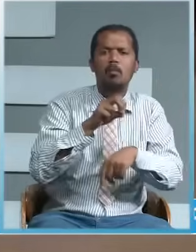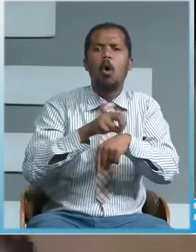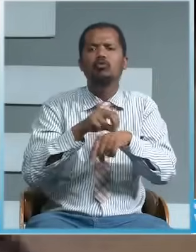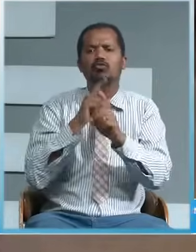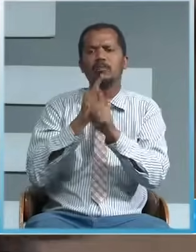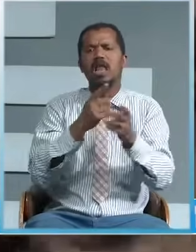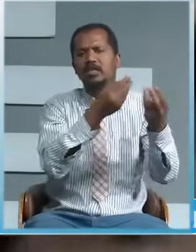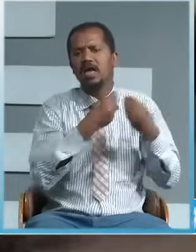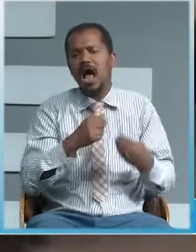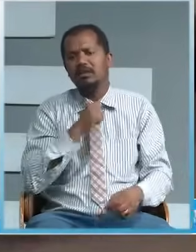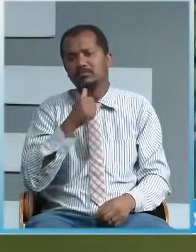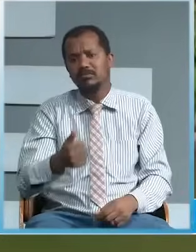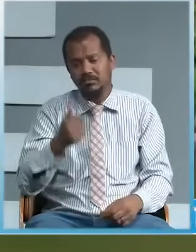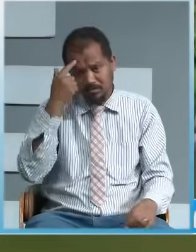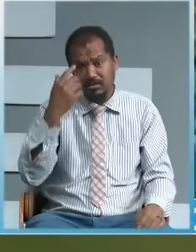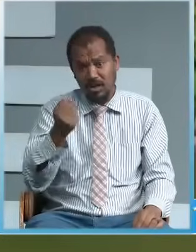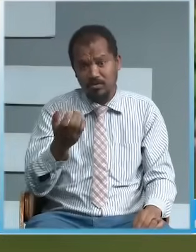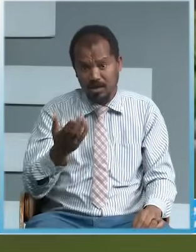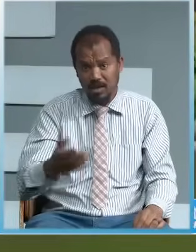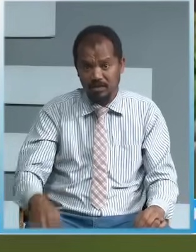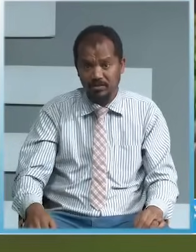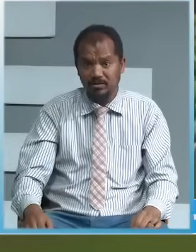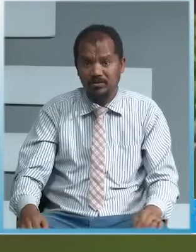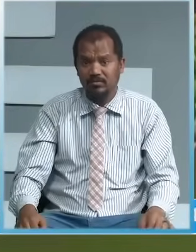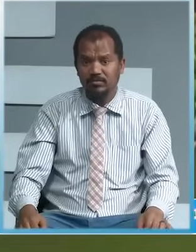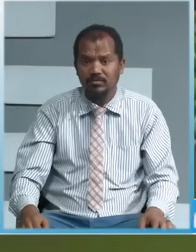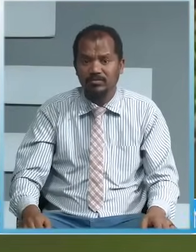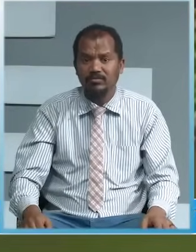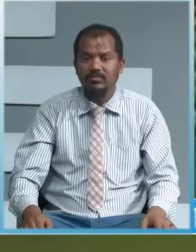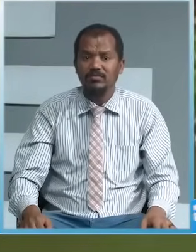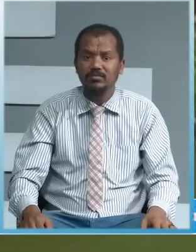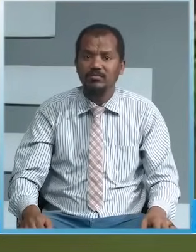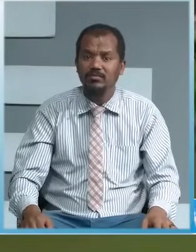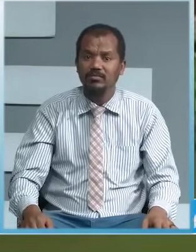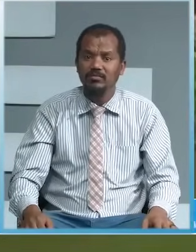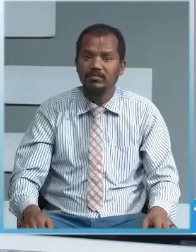በወቅቱ ምላሽ አለመስጠት አለመቻሉ የሚታወስ ነው።